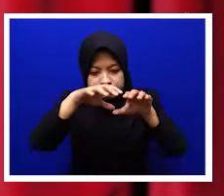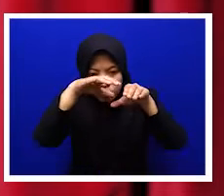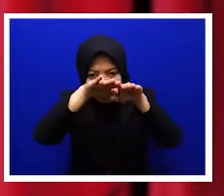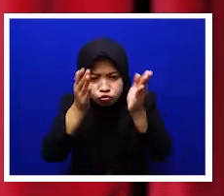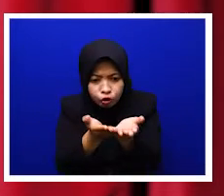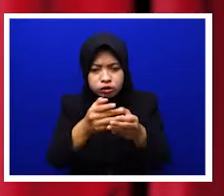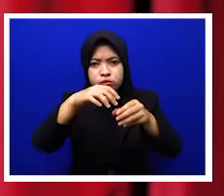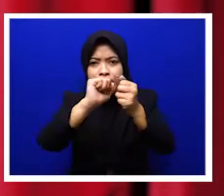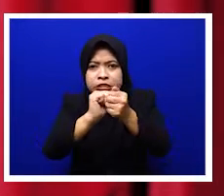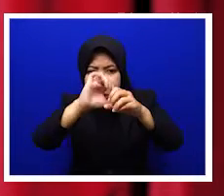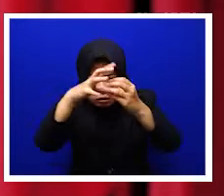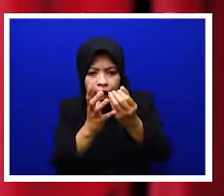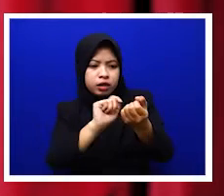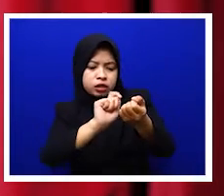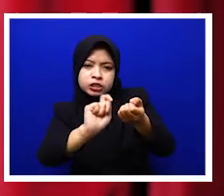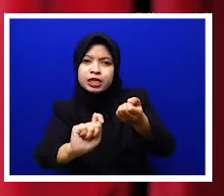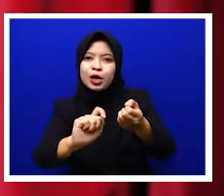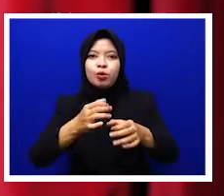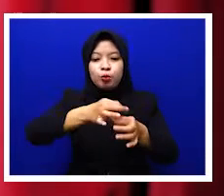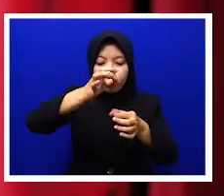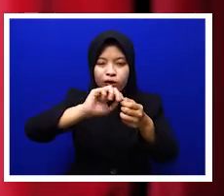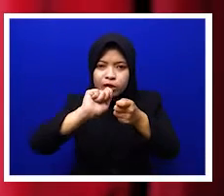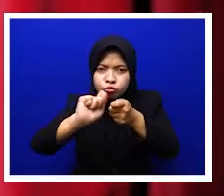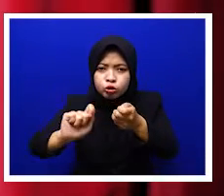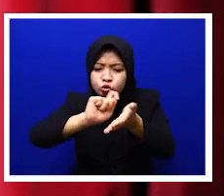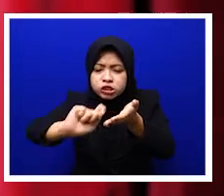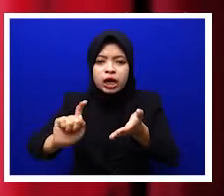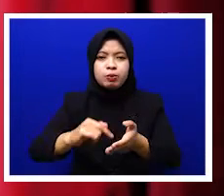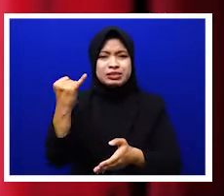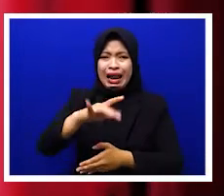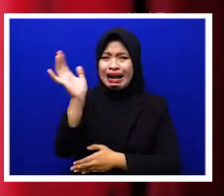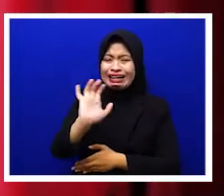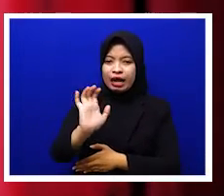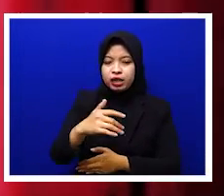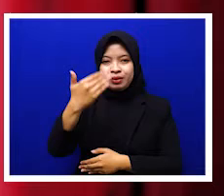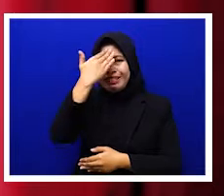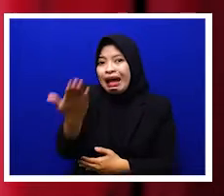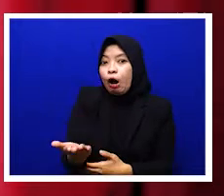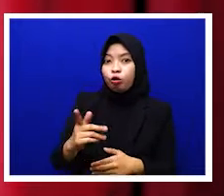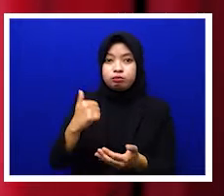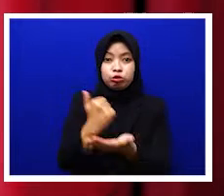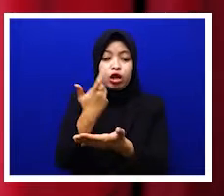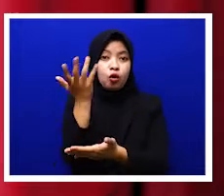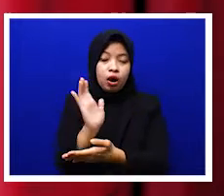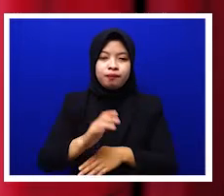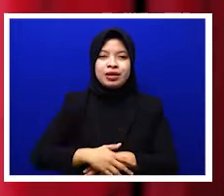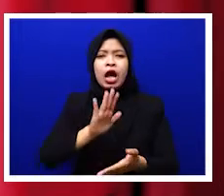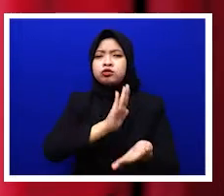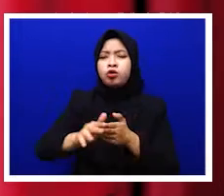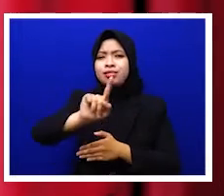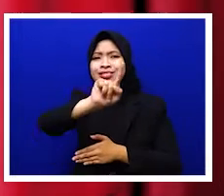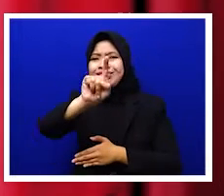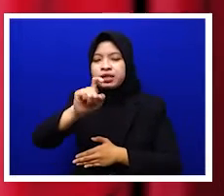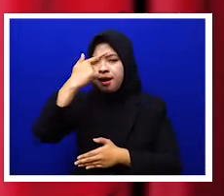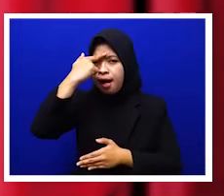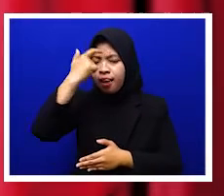tuh. Coba dong inovasi itu di botol vaksin ada tulisan itu aja biar nggak salah. Tapi kita nggak tahu juga sih beritanya bener apa enggak. Langsung aja kita tanya